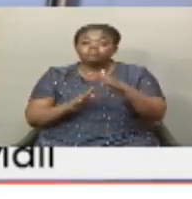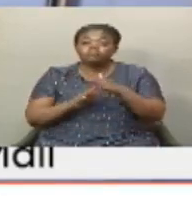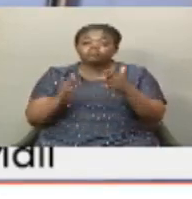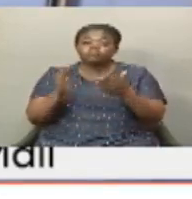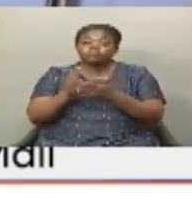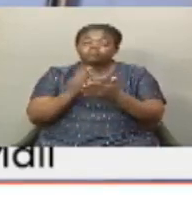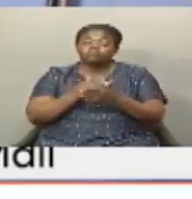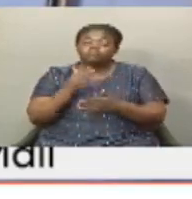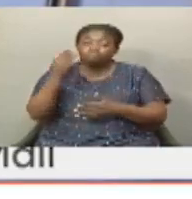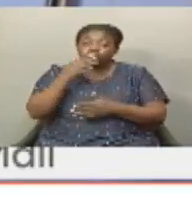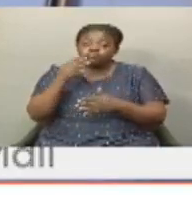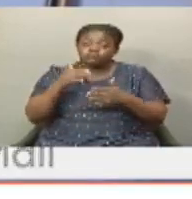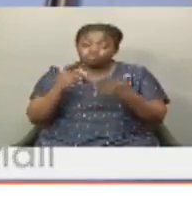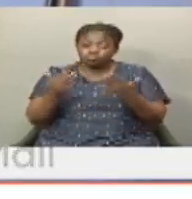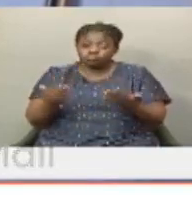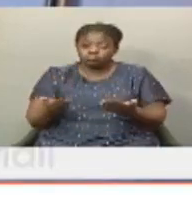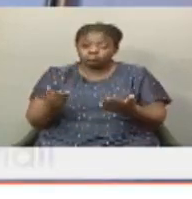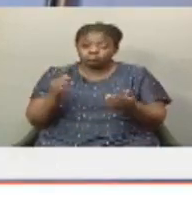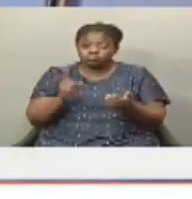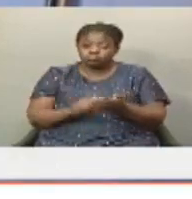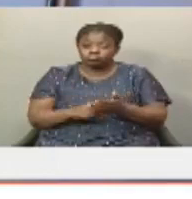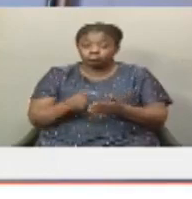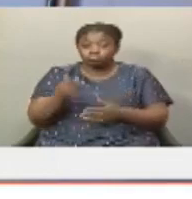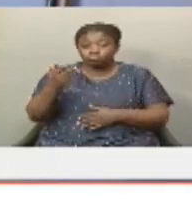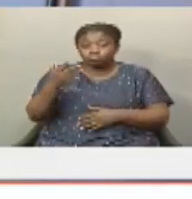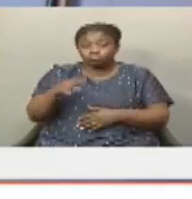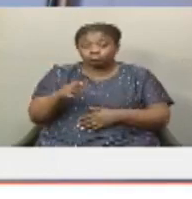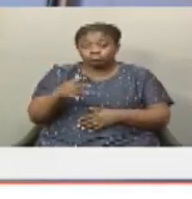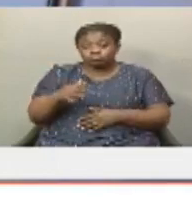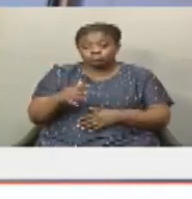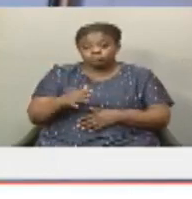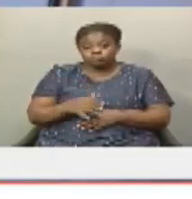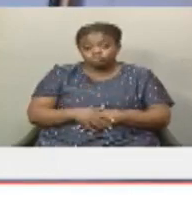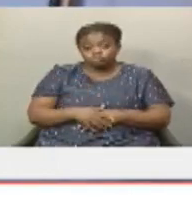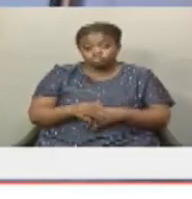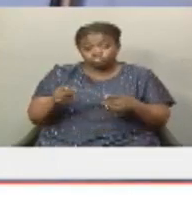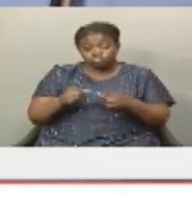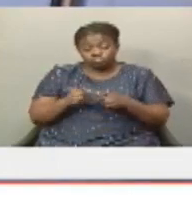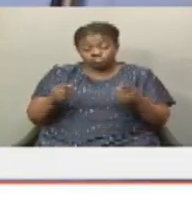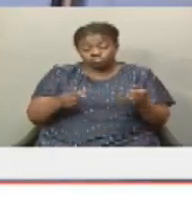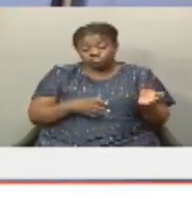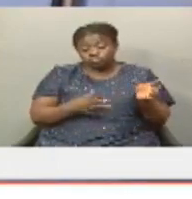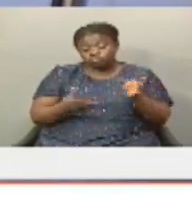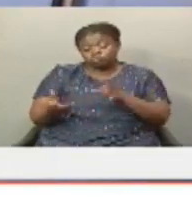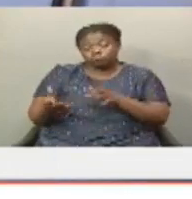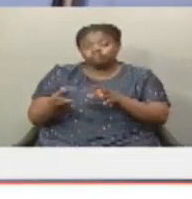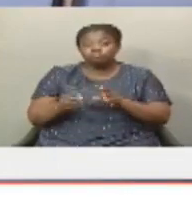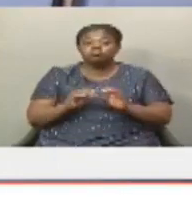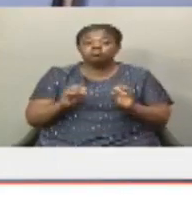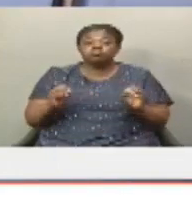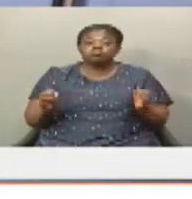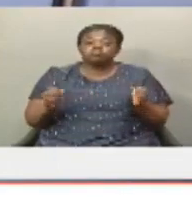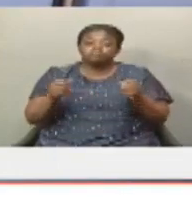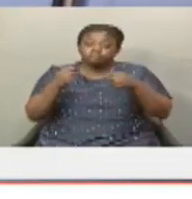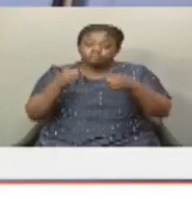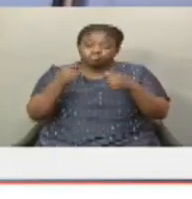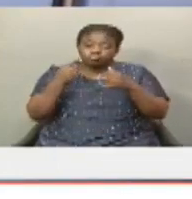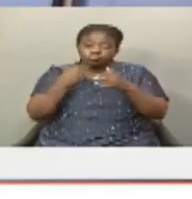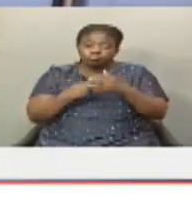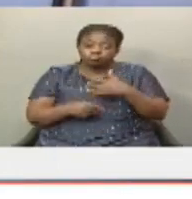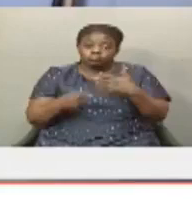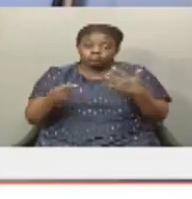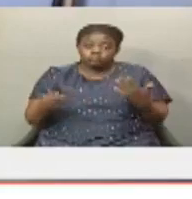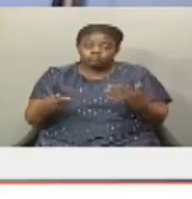than water. Kati nga tujjako amazzi g'entangawuuzi nago tugasuula tugayiwa, gakola ki? Gakola